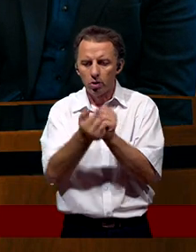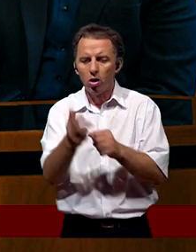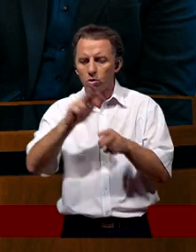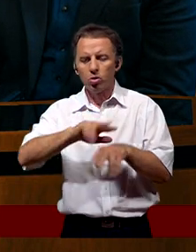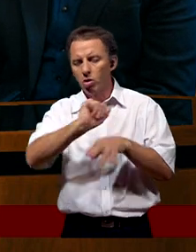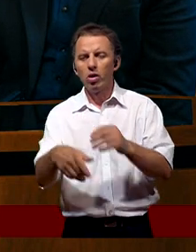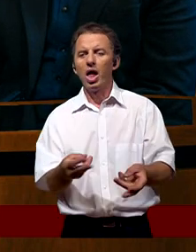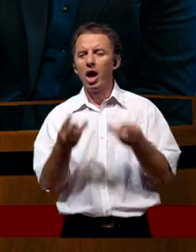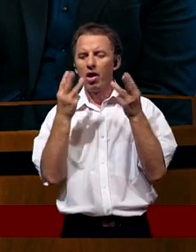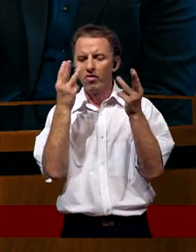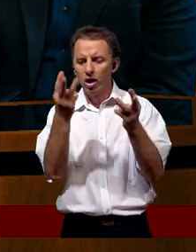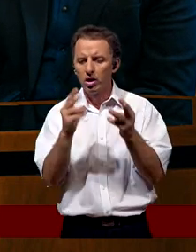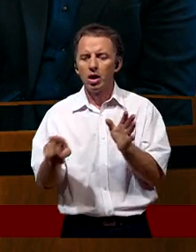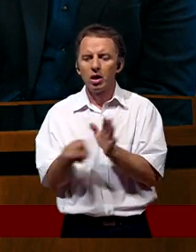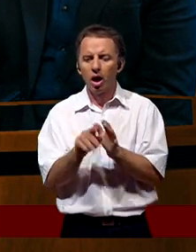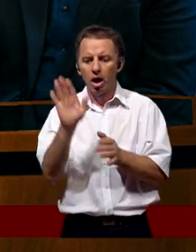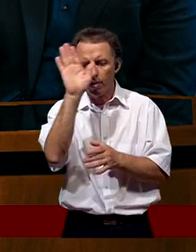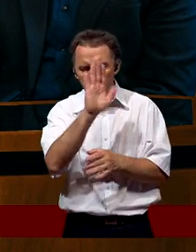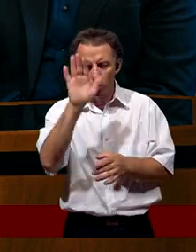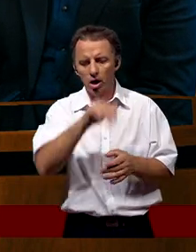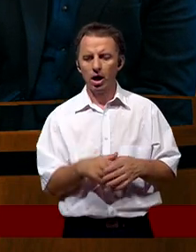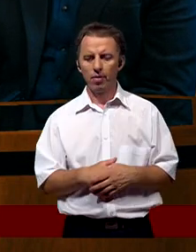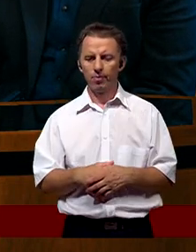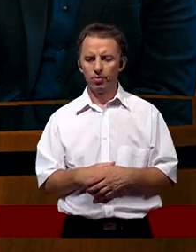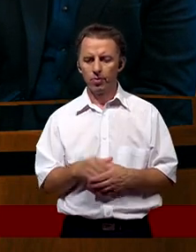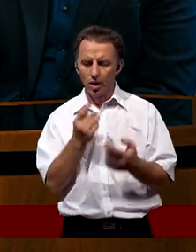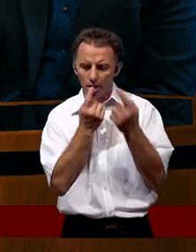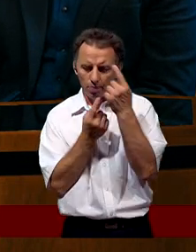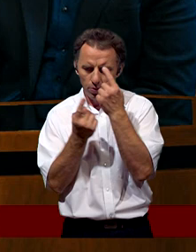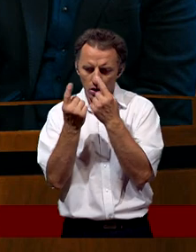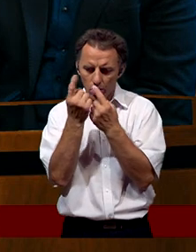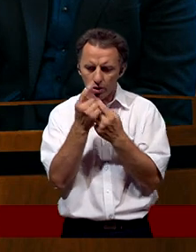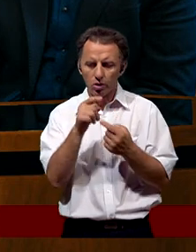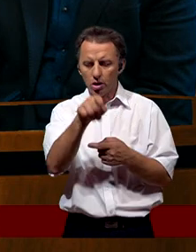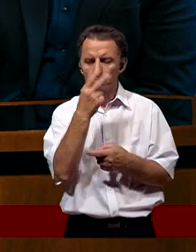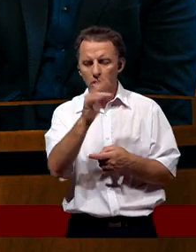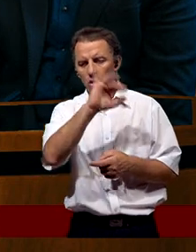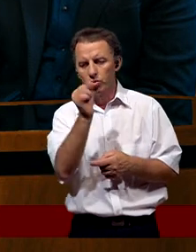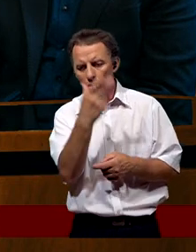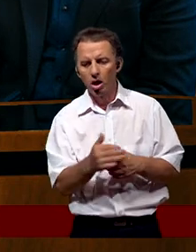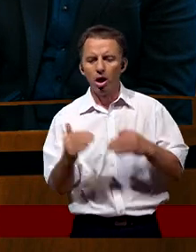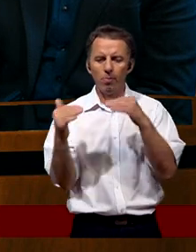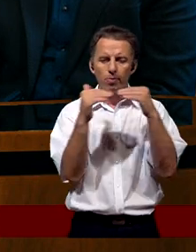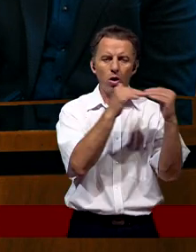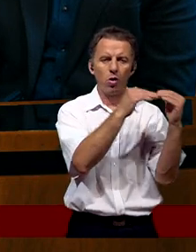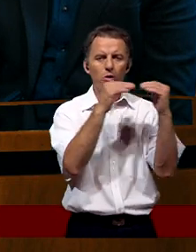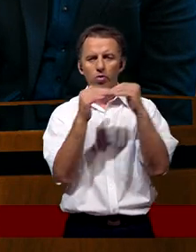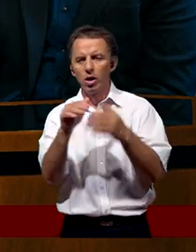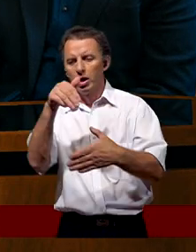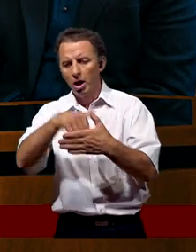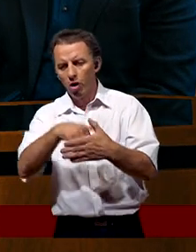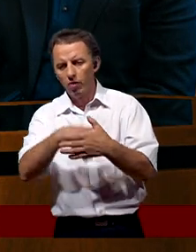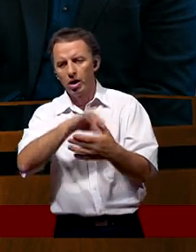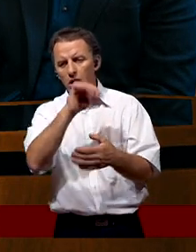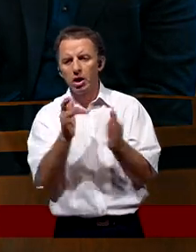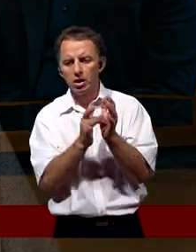są najważniejsi dla Pana Boga. Dziękuję. Ja myślę, jeszcze patrząc na Jonasza w porównaniu właśnie do